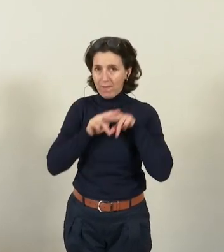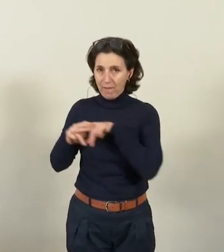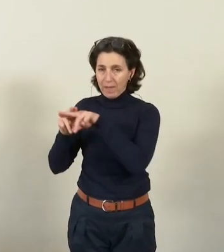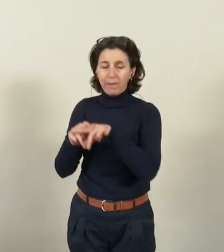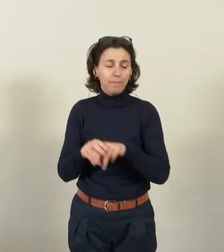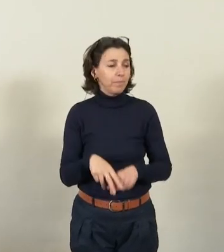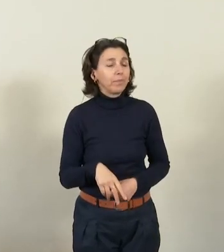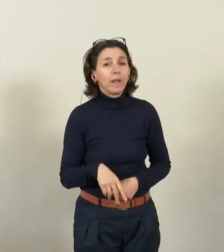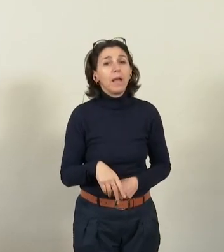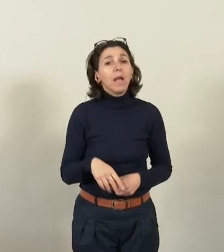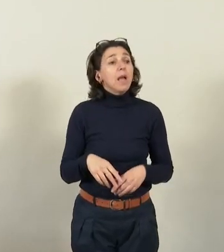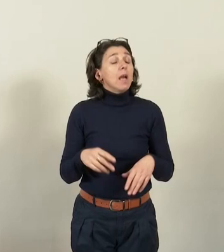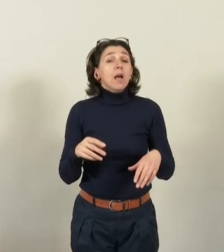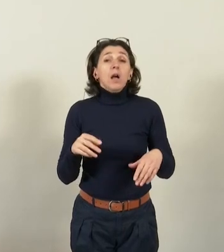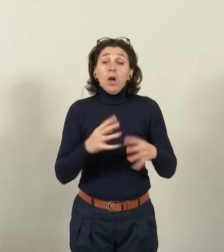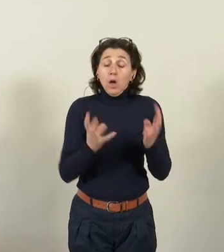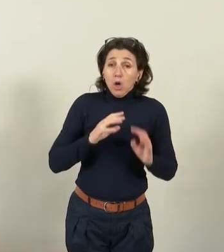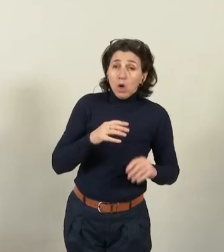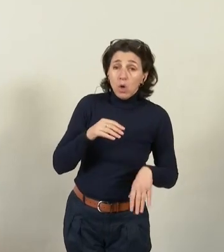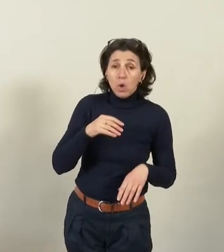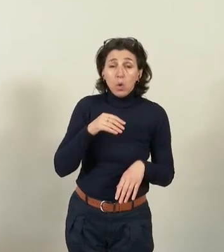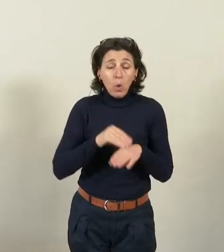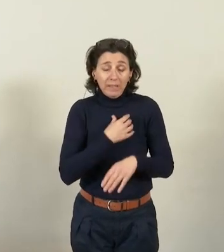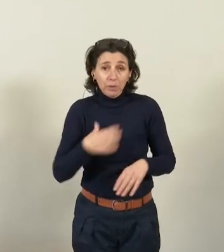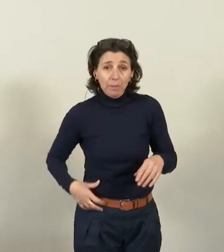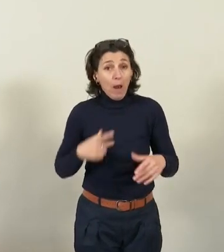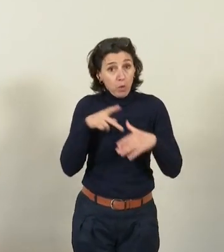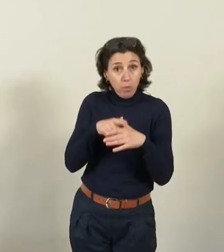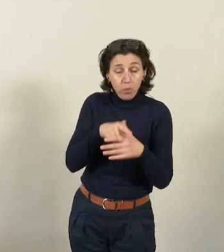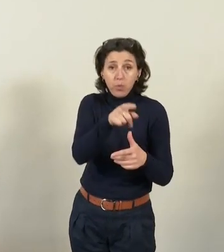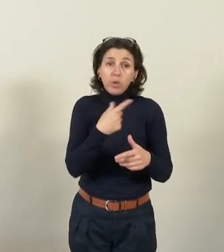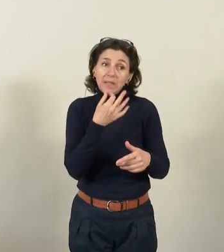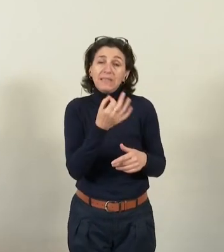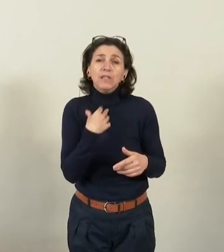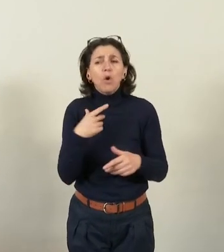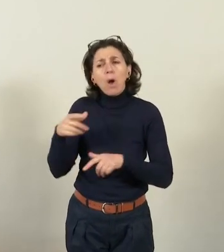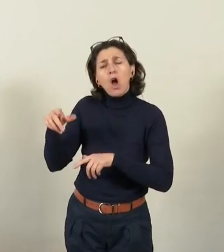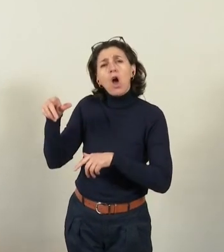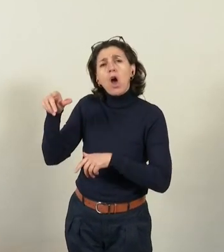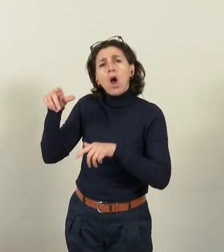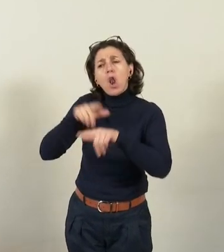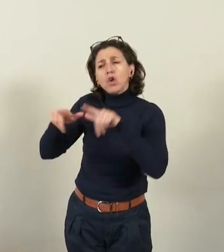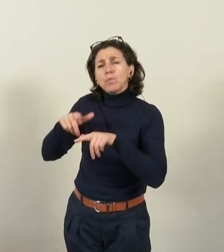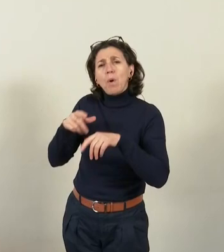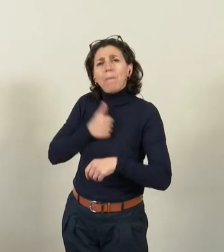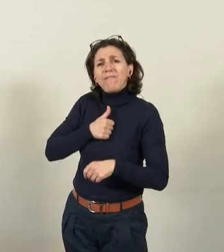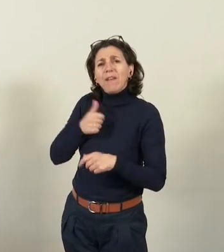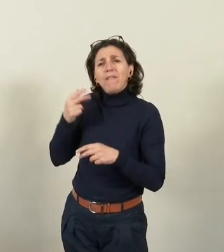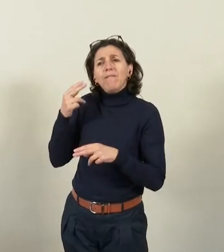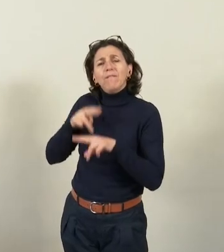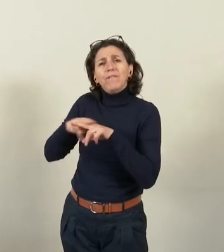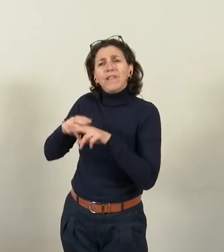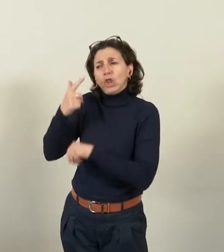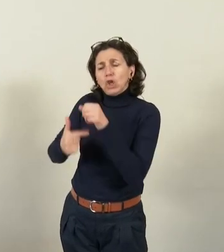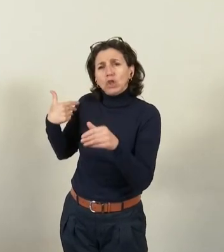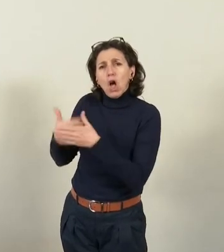conseilement début de conseil municipal qu'il voulait réquisitionner les logements privés vides depuis 2 ans mais vous en